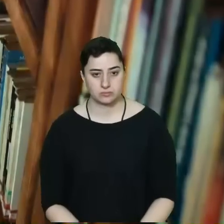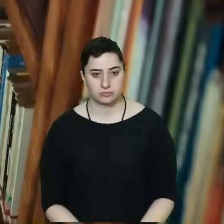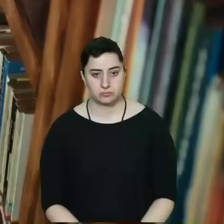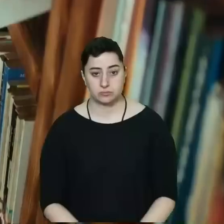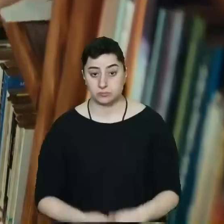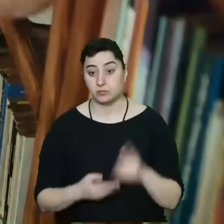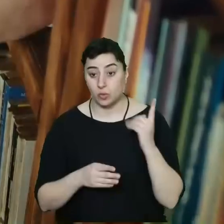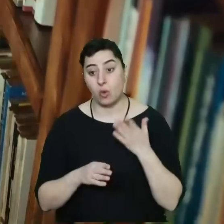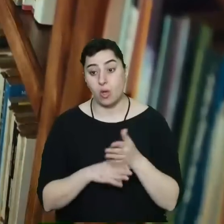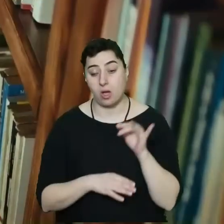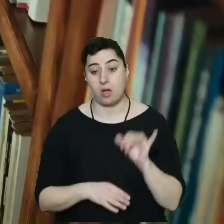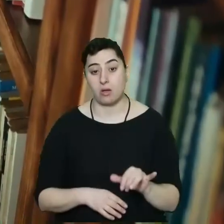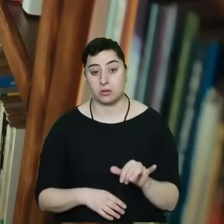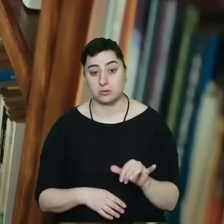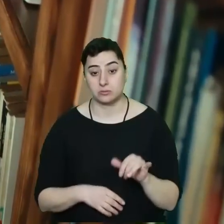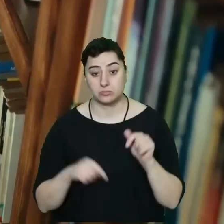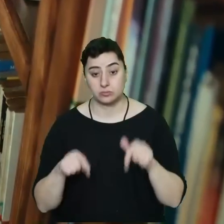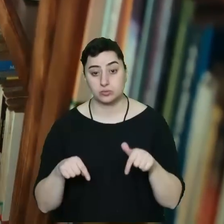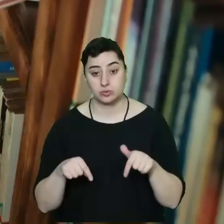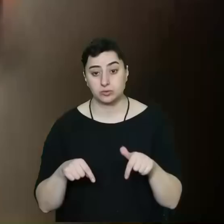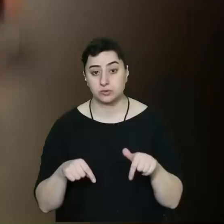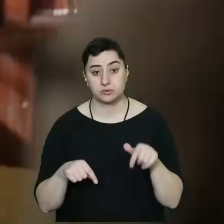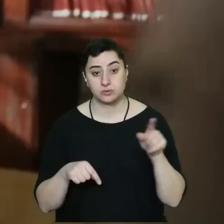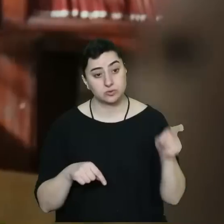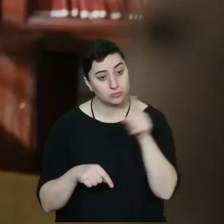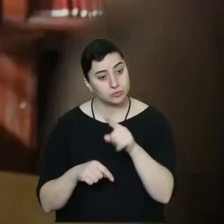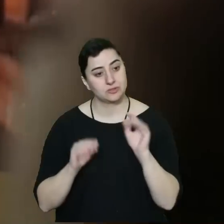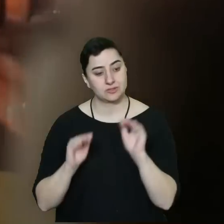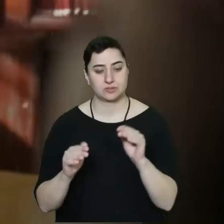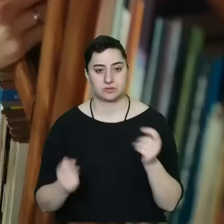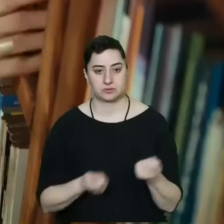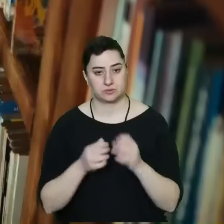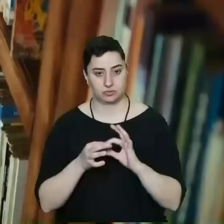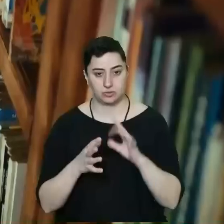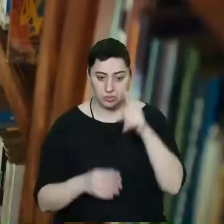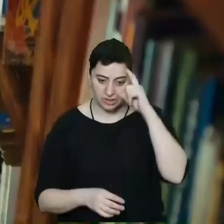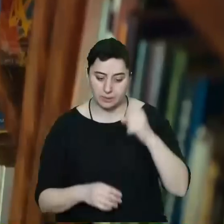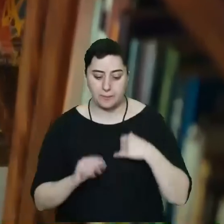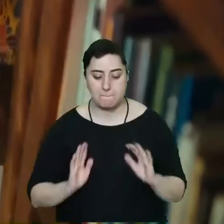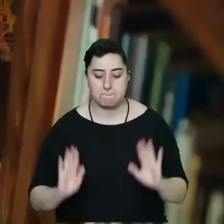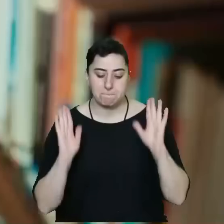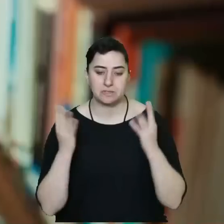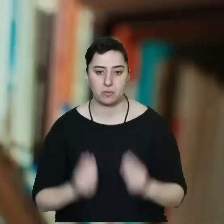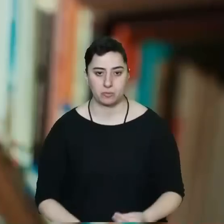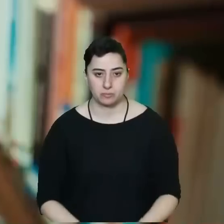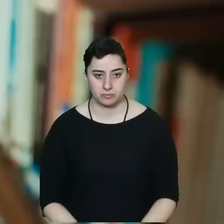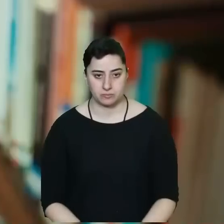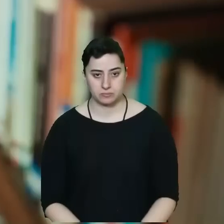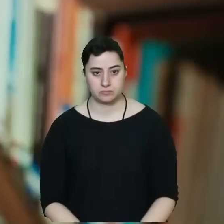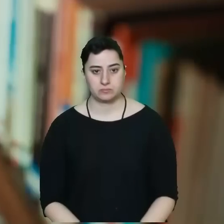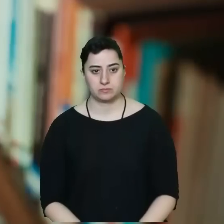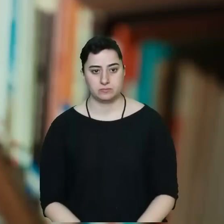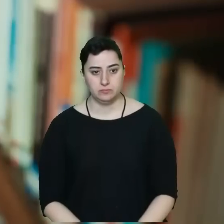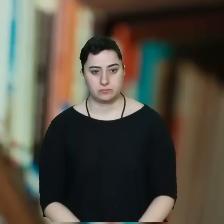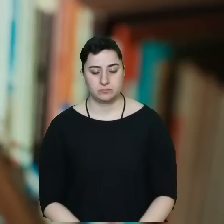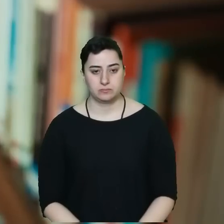Doğru abi, haklı. Bu dağların hakkından anca sen gelirsin. Ben pes ettim artık. Kitapları rafa koydu,